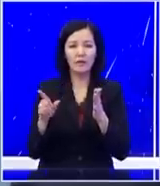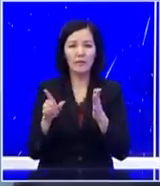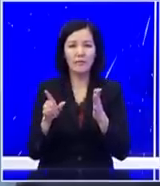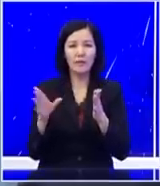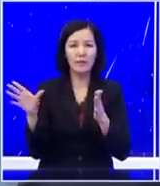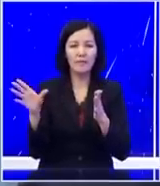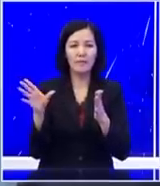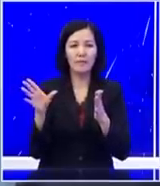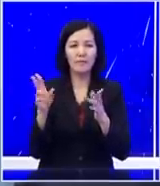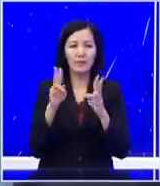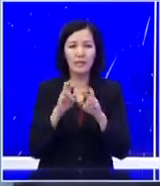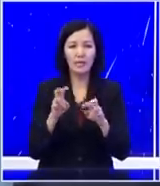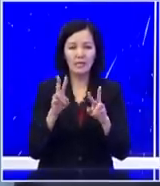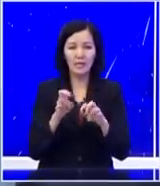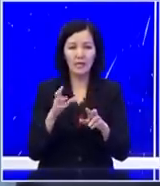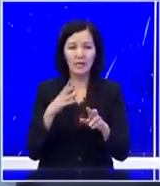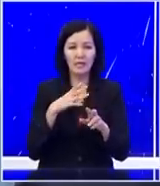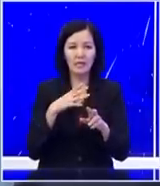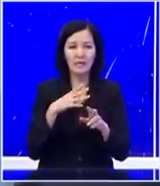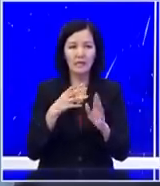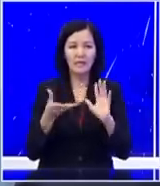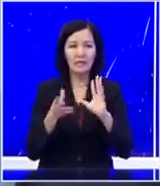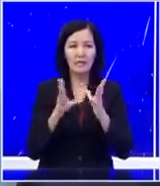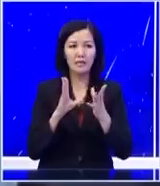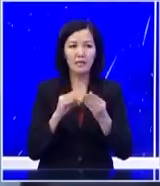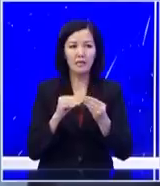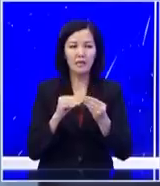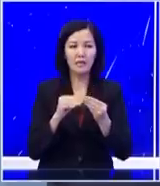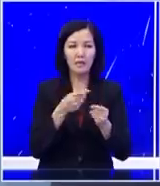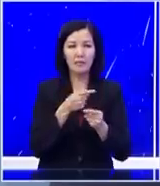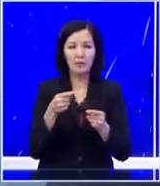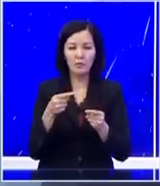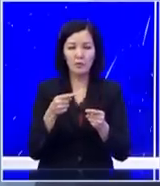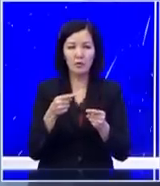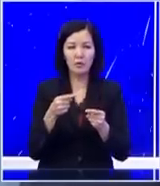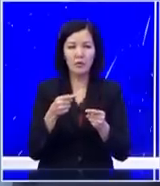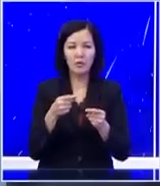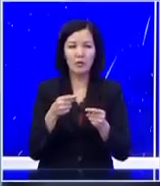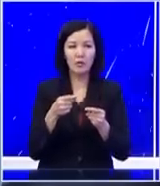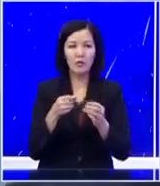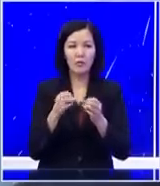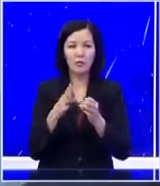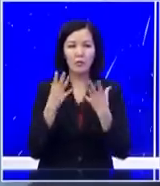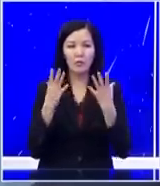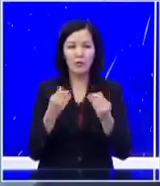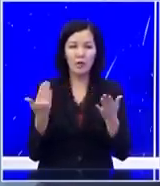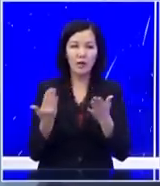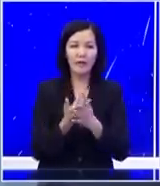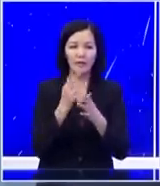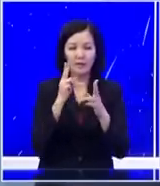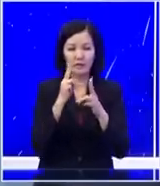бәрі нәтижелер, анализдер алынған. Нәтижелер бәрі теріс. Сонан кейін 14 күннен кейін тағы да қайтадан